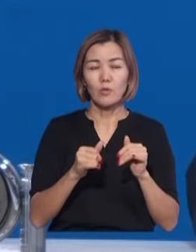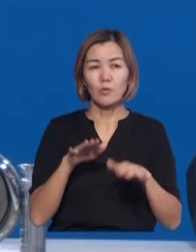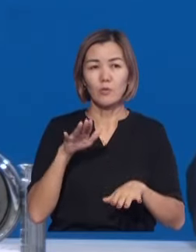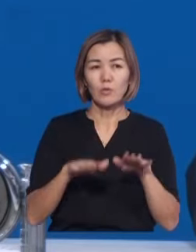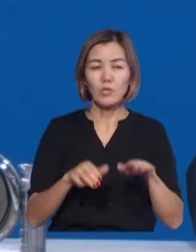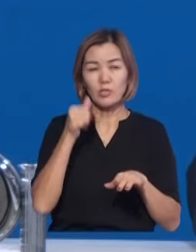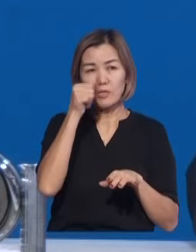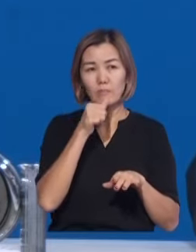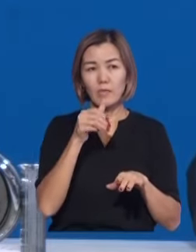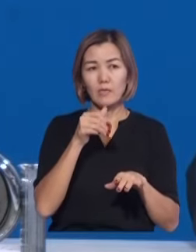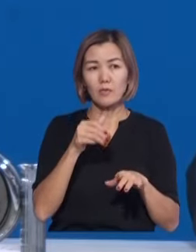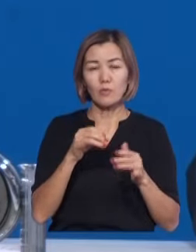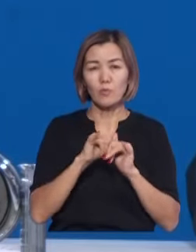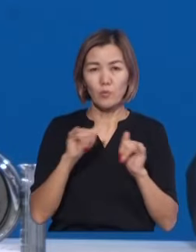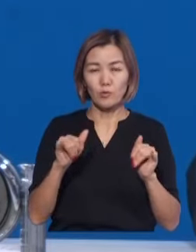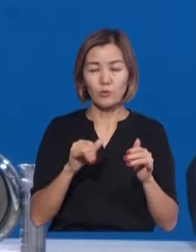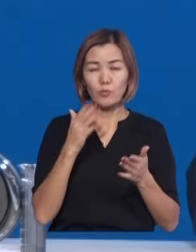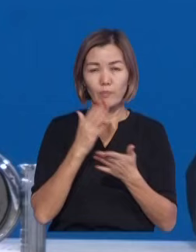кезеңімен салыстырғанда ол да өсті, бізде